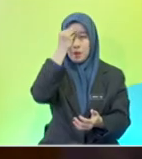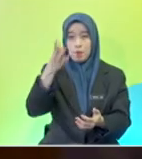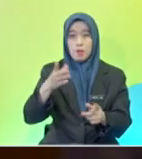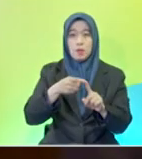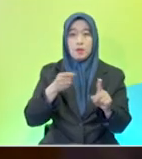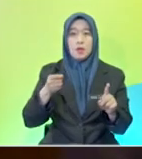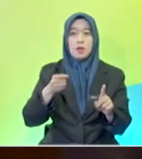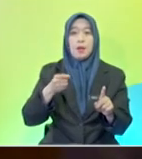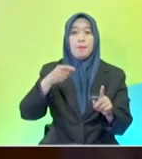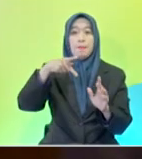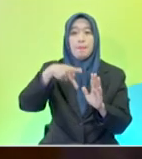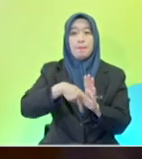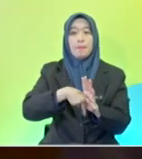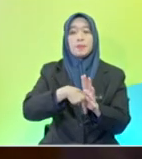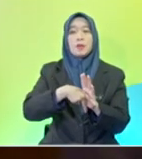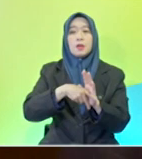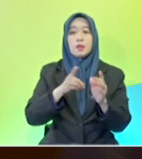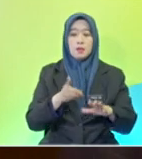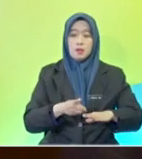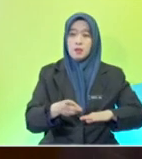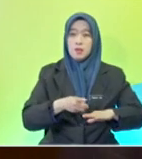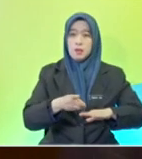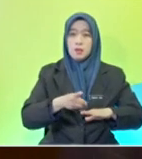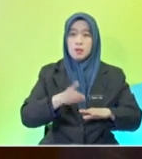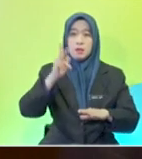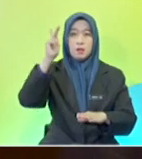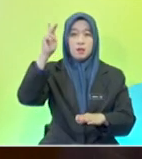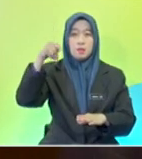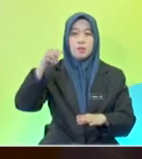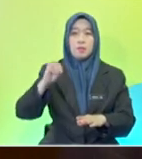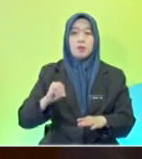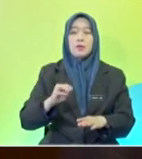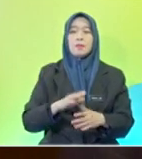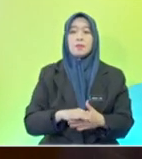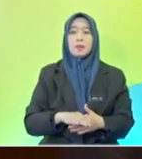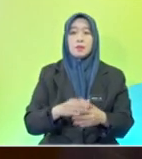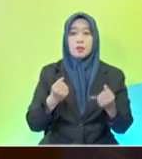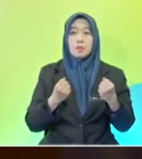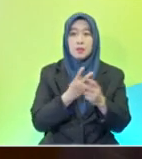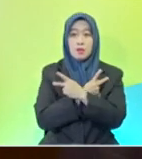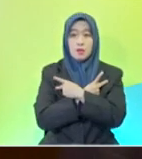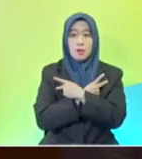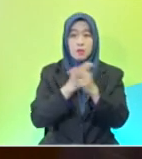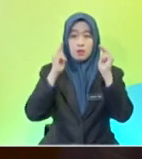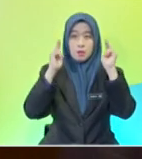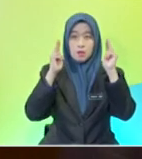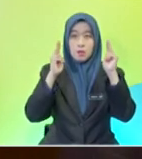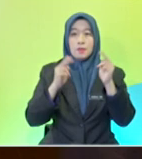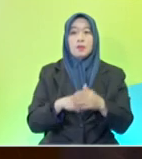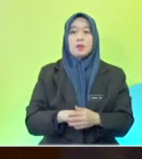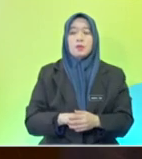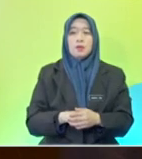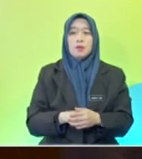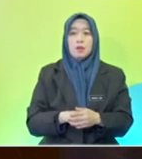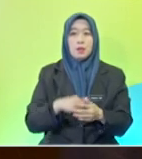Pelantar Delima KPM. Terima kasih Ustazah atas perkongsian pada hari ini berkaitan dengan tanda wakaf. Ingat semuanya, bila baca